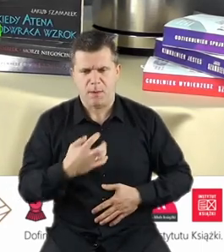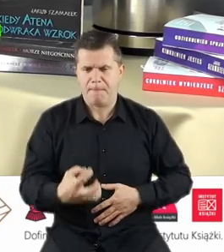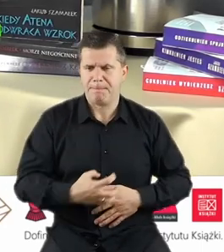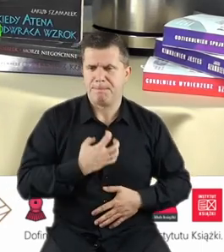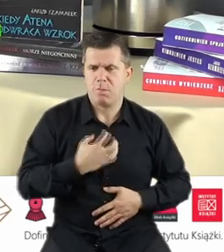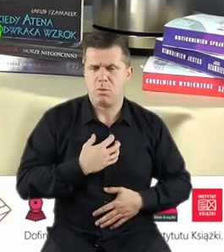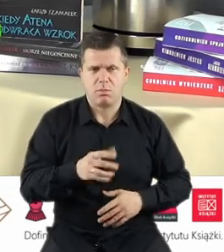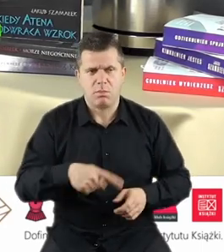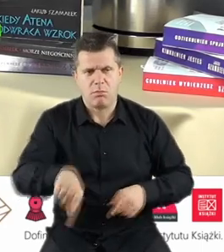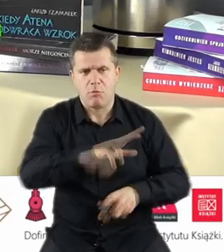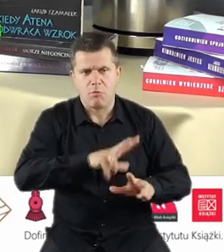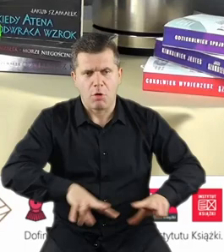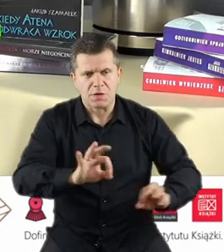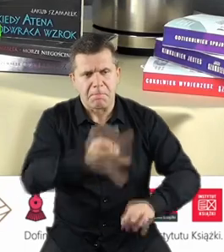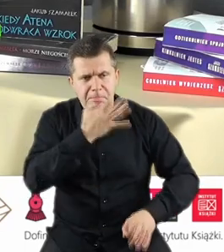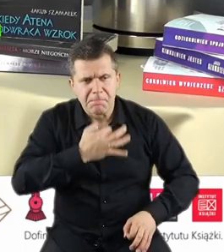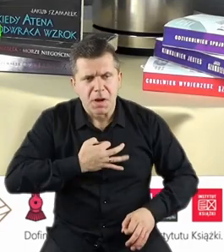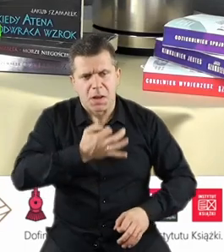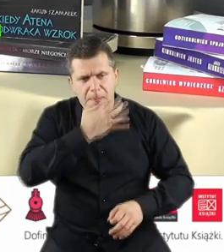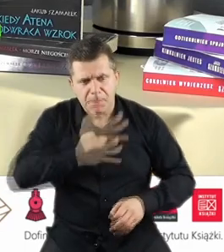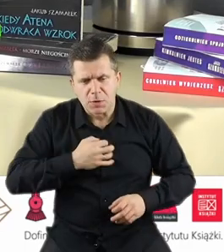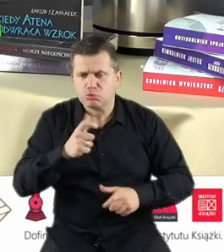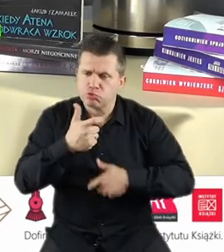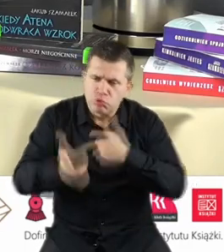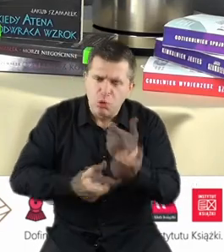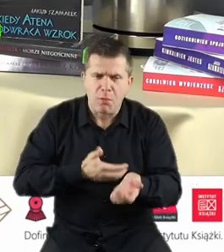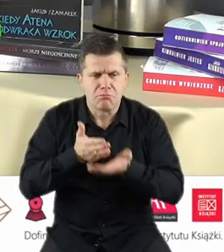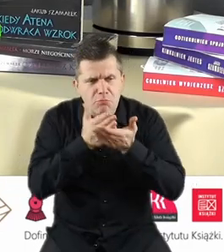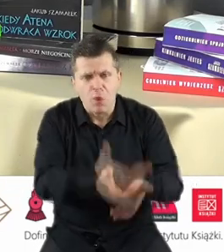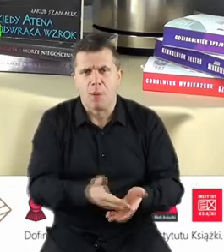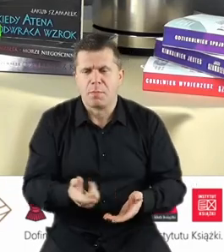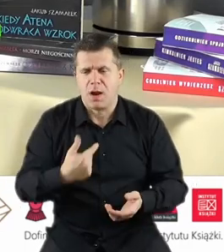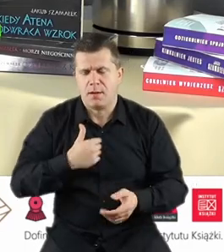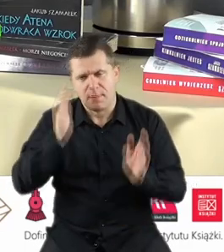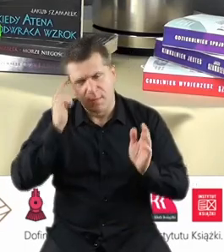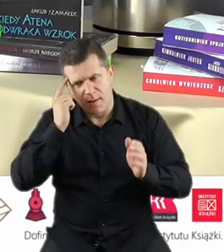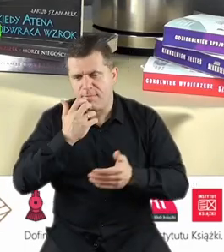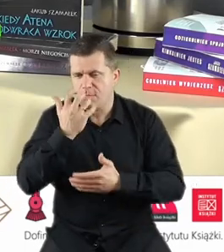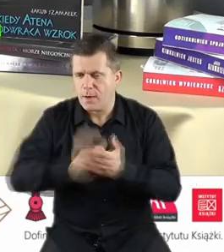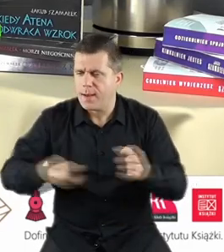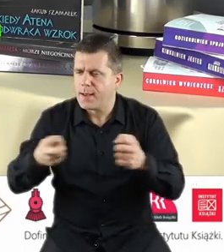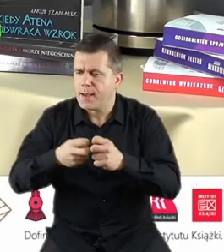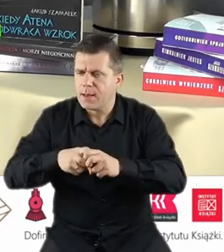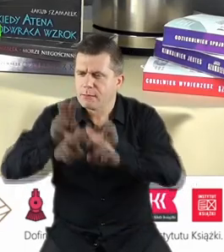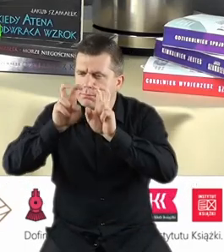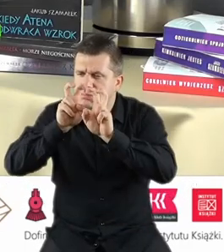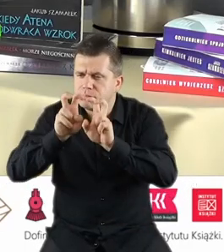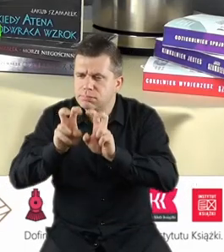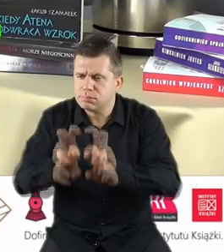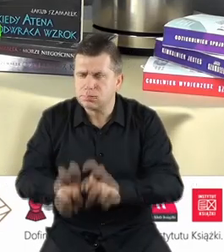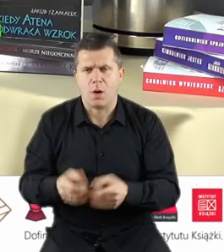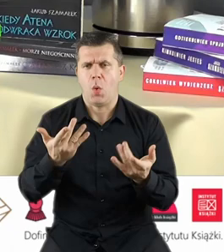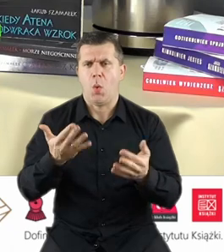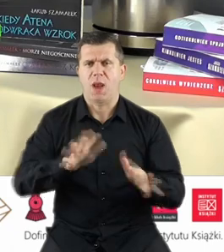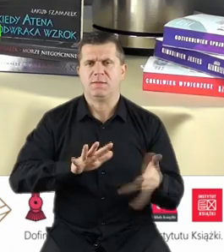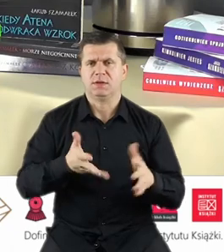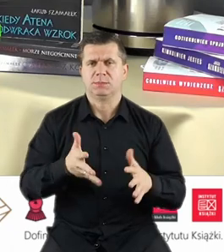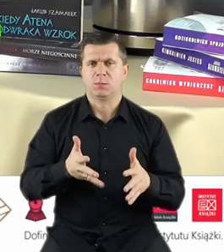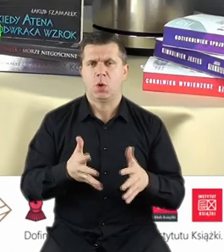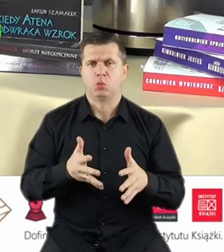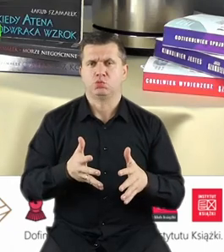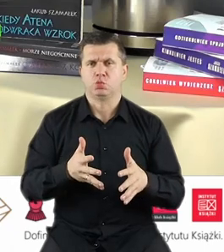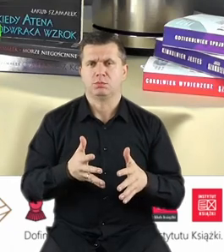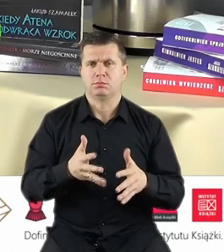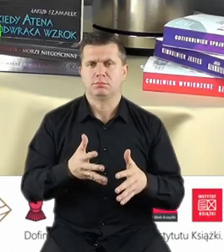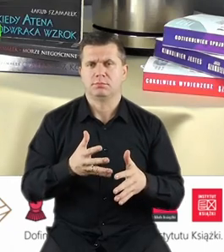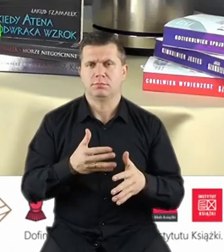które zawsze pytały, czy on czegoś nie mógł zrobić, czegoś jeszcze sprawdzić. I on zaczął wykorzystywać internet w bardzo prosty sposób. Po prostu wrzucał